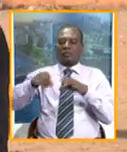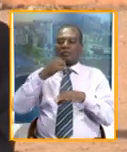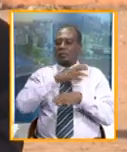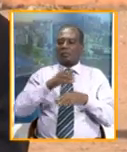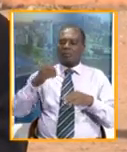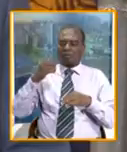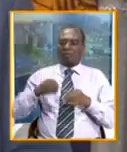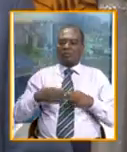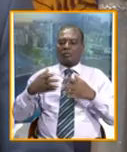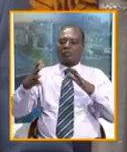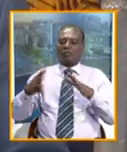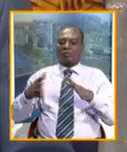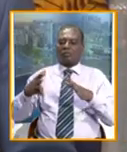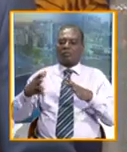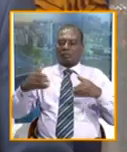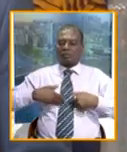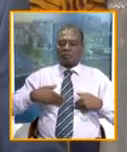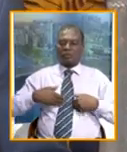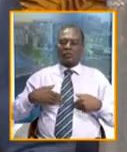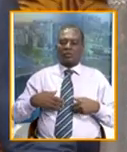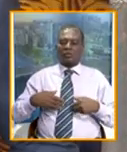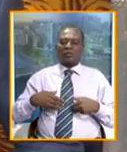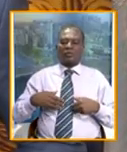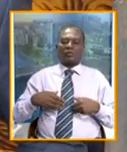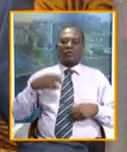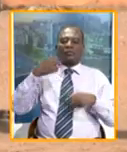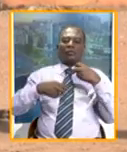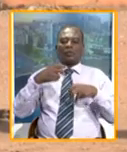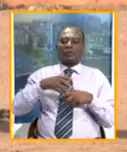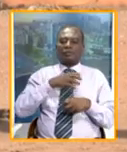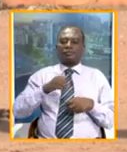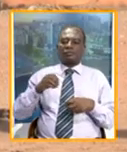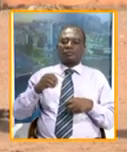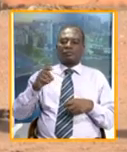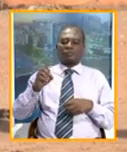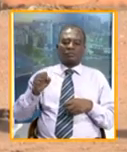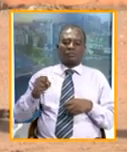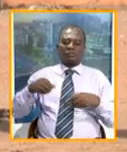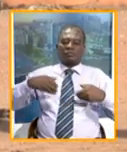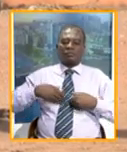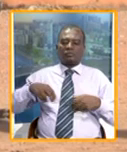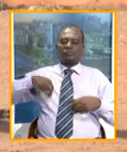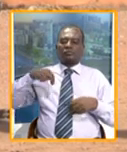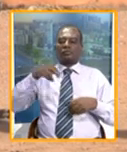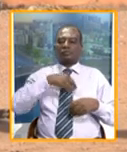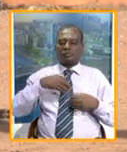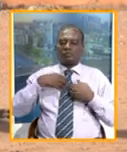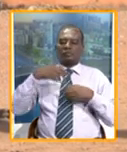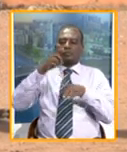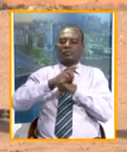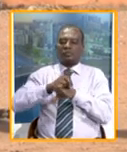l'incivisme et de la vulnérabilité des jeunes. Face à la problématique de l'incivisme des jeunes, nous avons l'impérieux